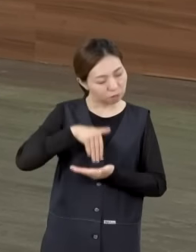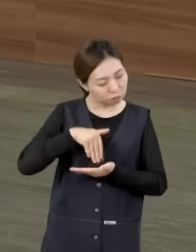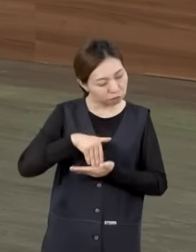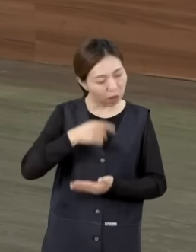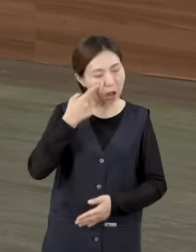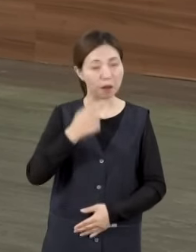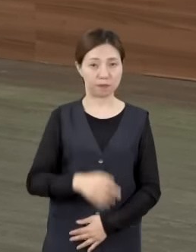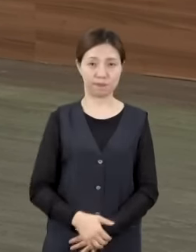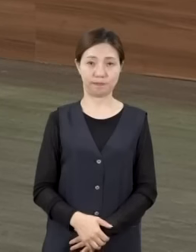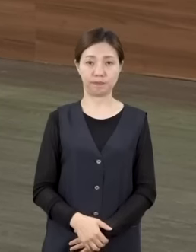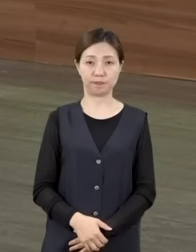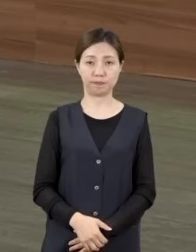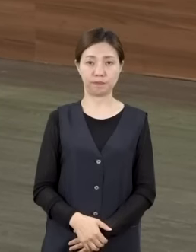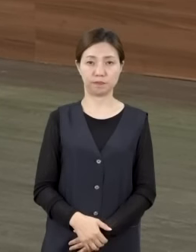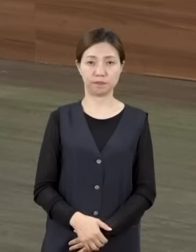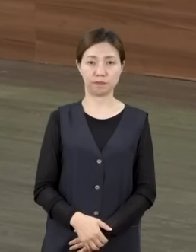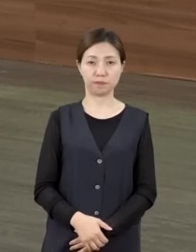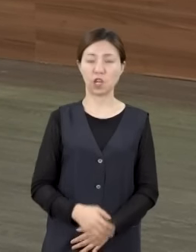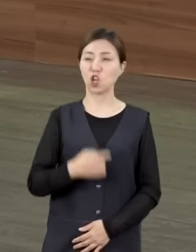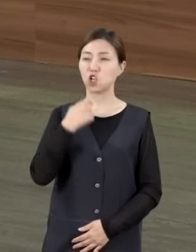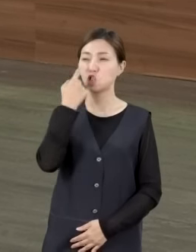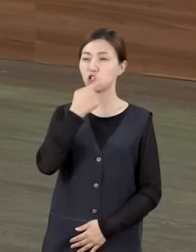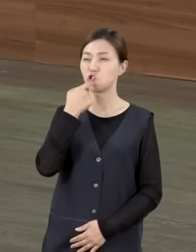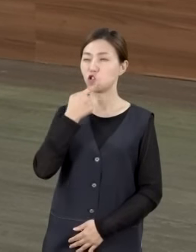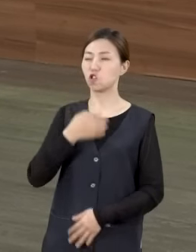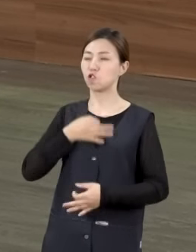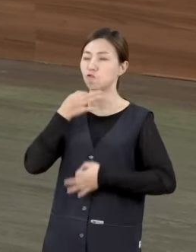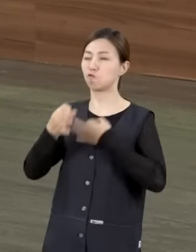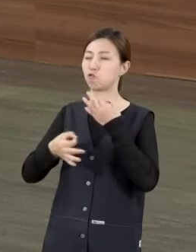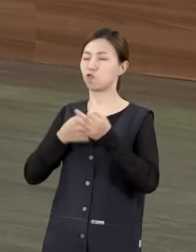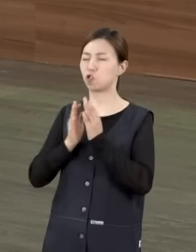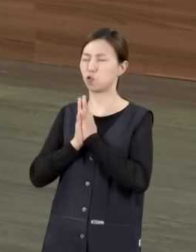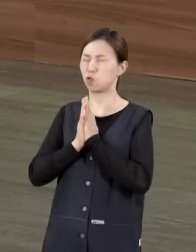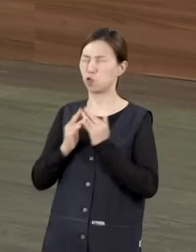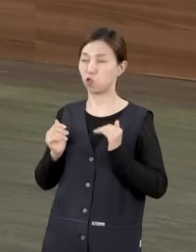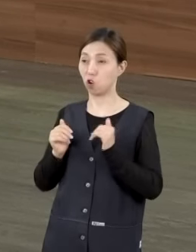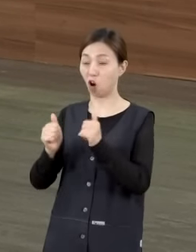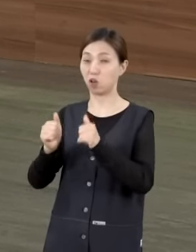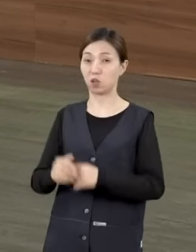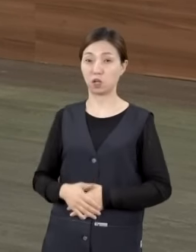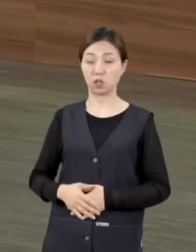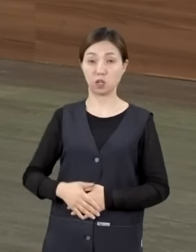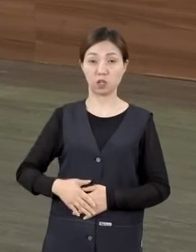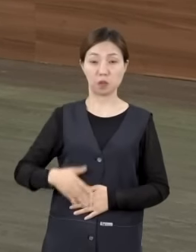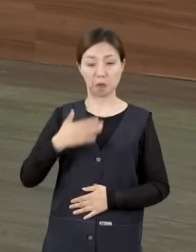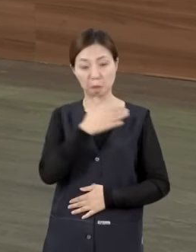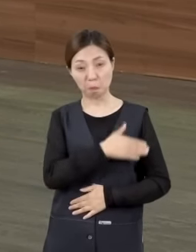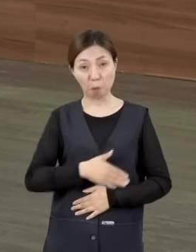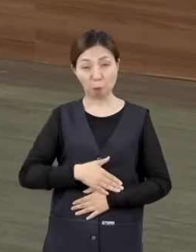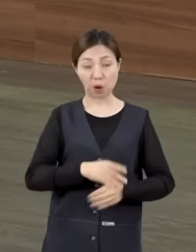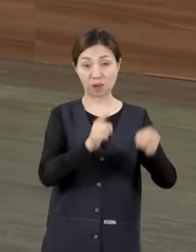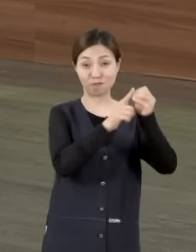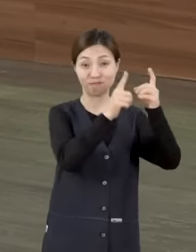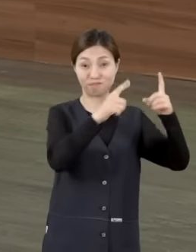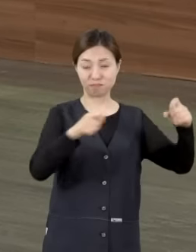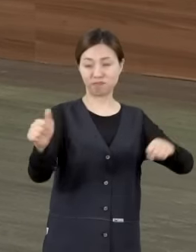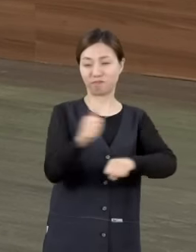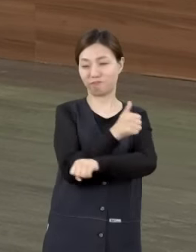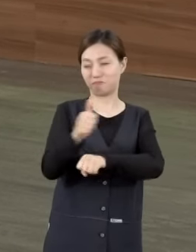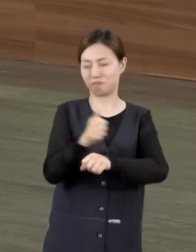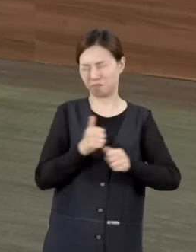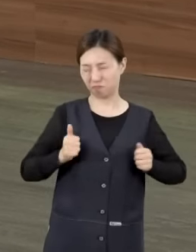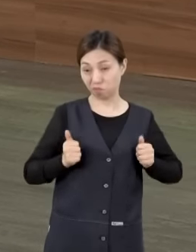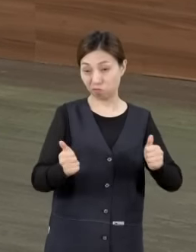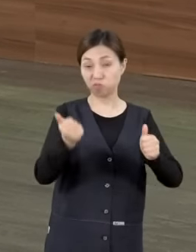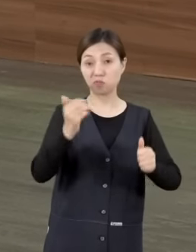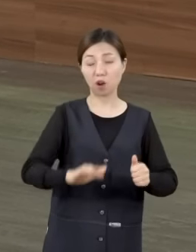봐야 돼요 입으로는 기도 열심히 하고 몸으로는 절에 꾸준히 다니지만 실제로는